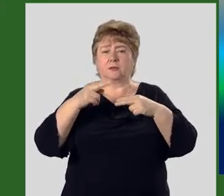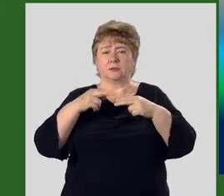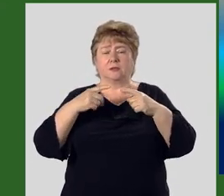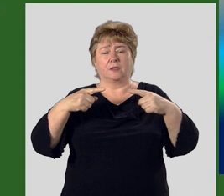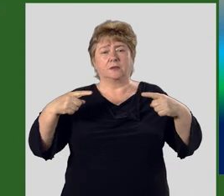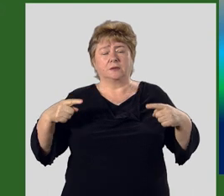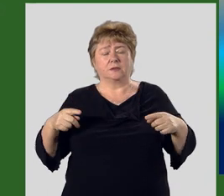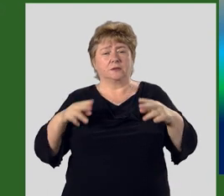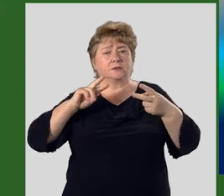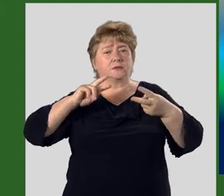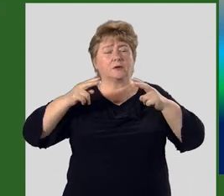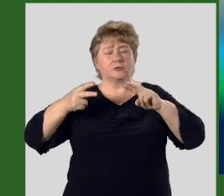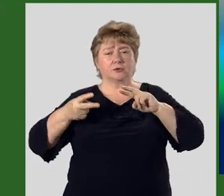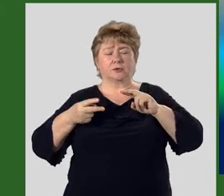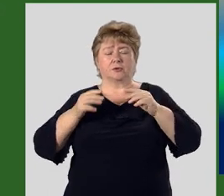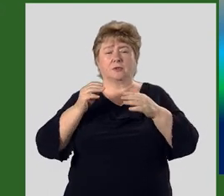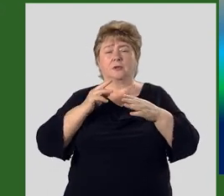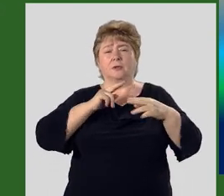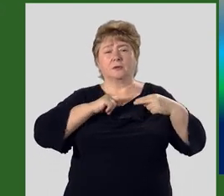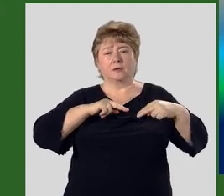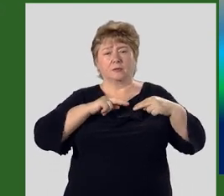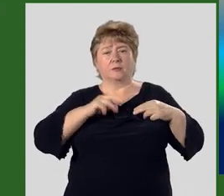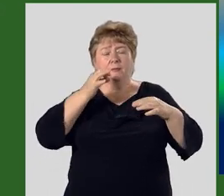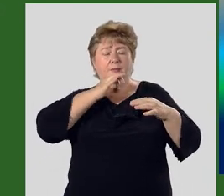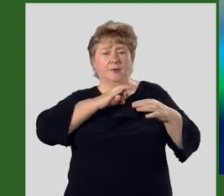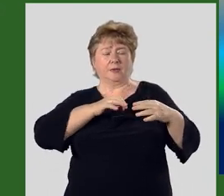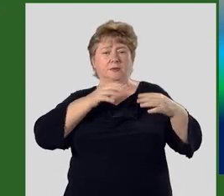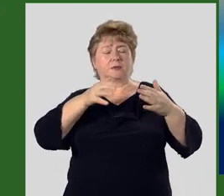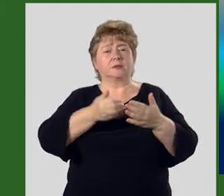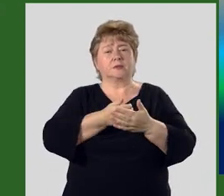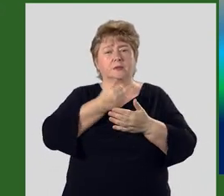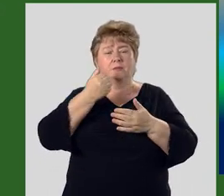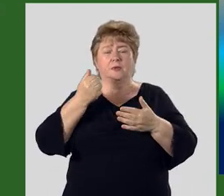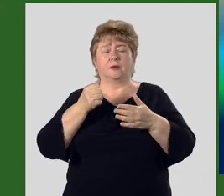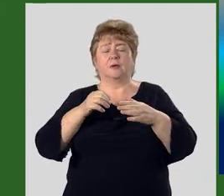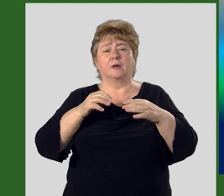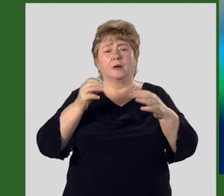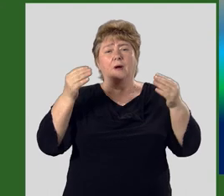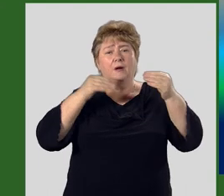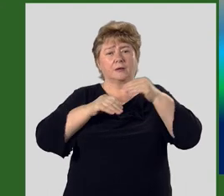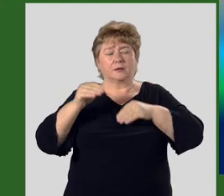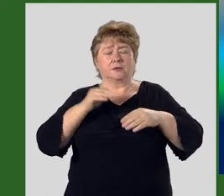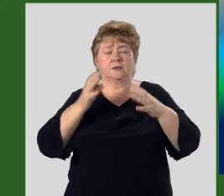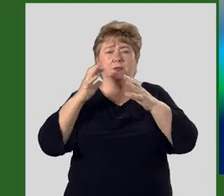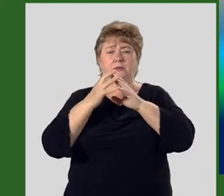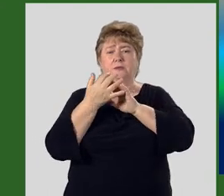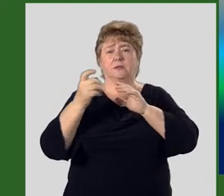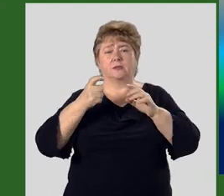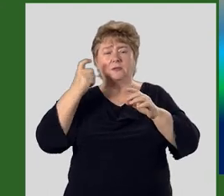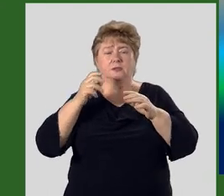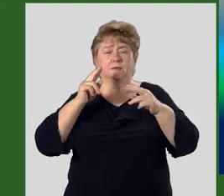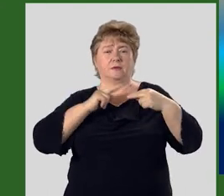строительстве различных сооружений, разработке полезных ископаемых, организации промышленного и